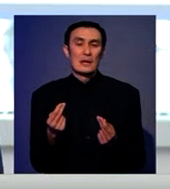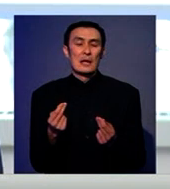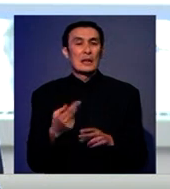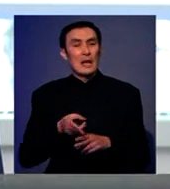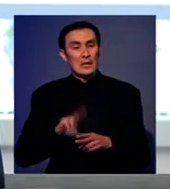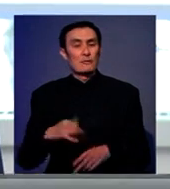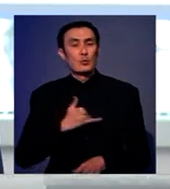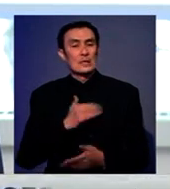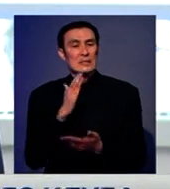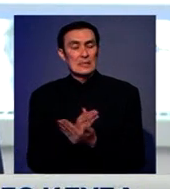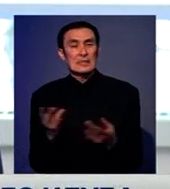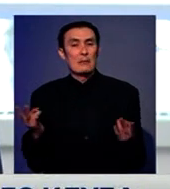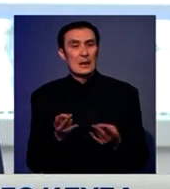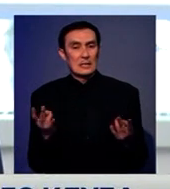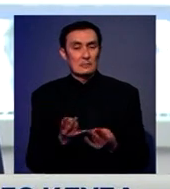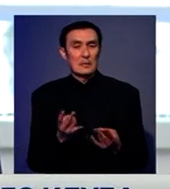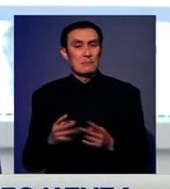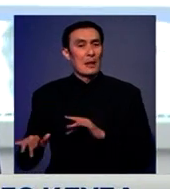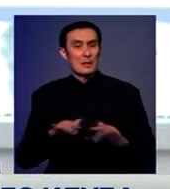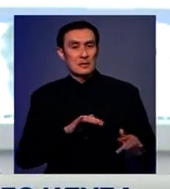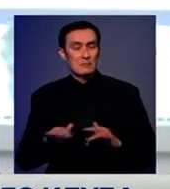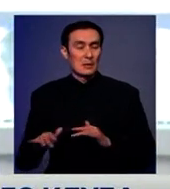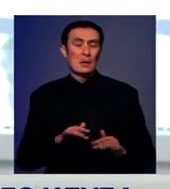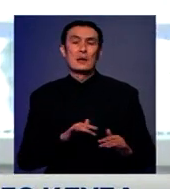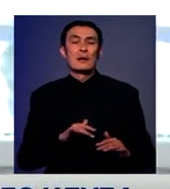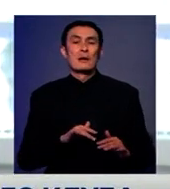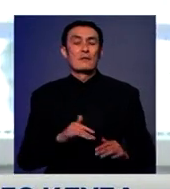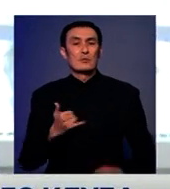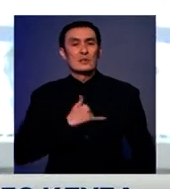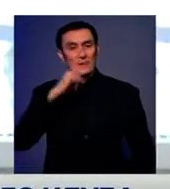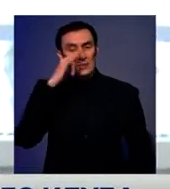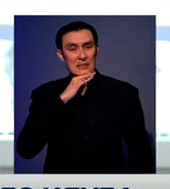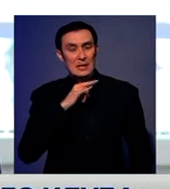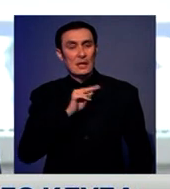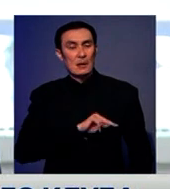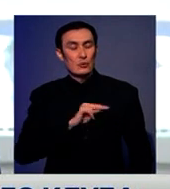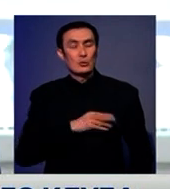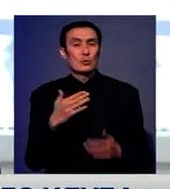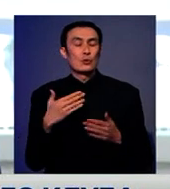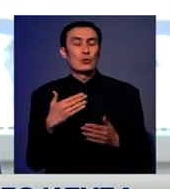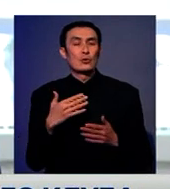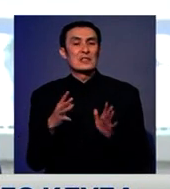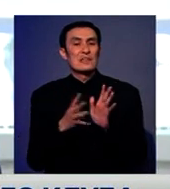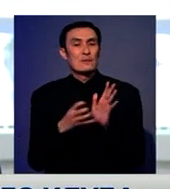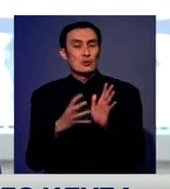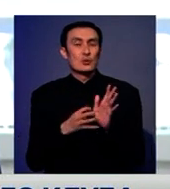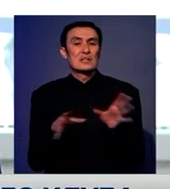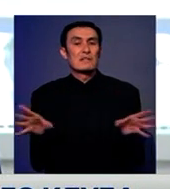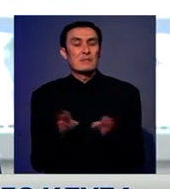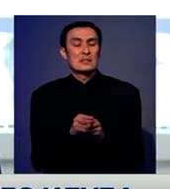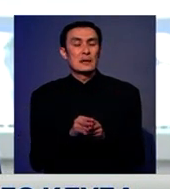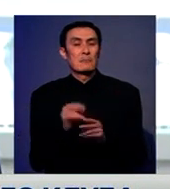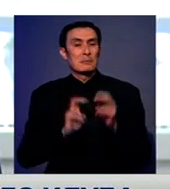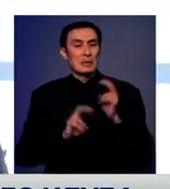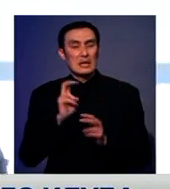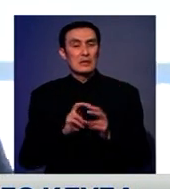этого у нас имеются все необходимые механизмы. В Казахстане действует более 900 совместных предприятий с участием